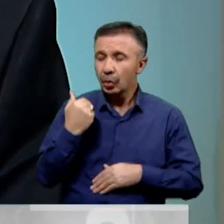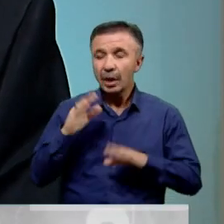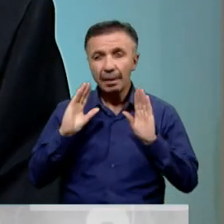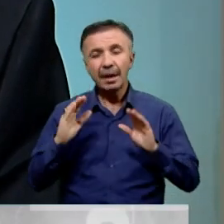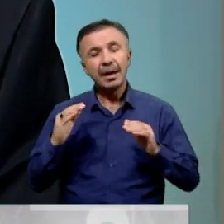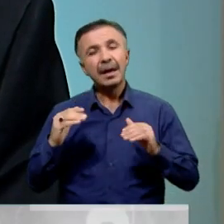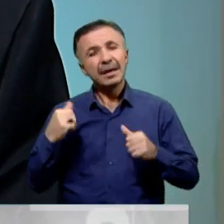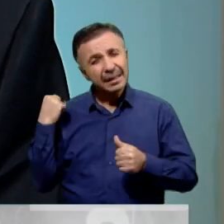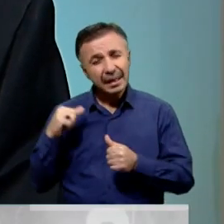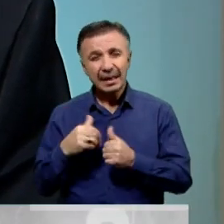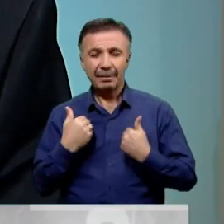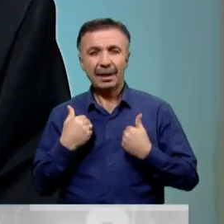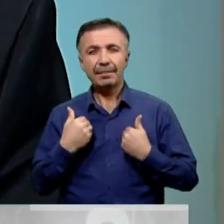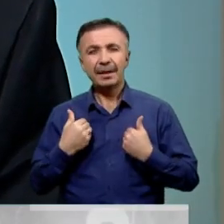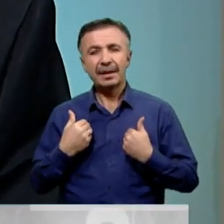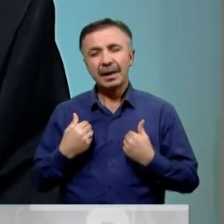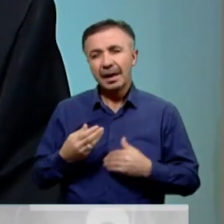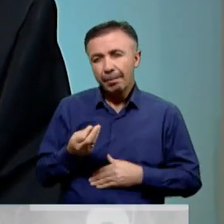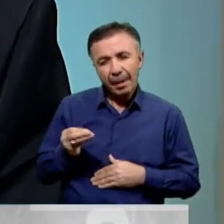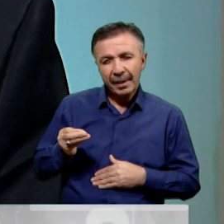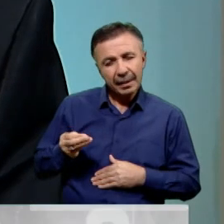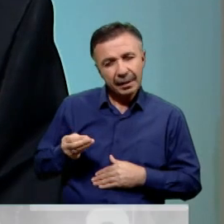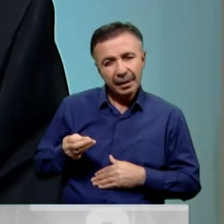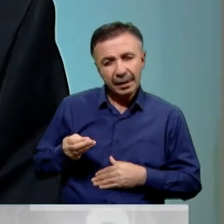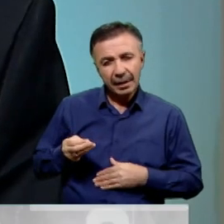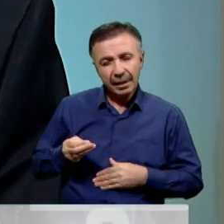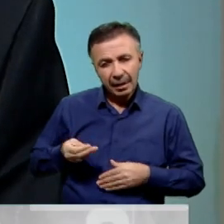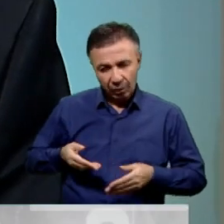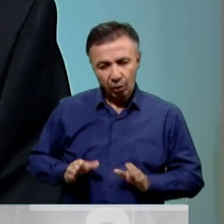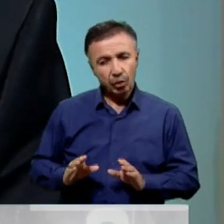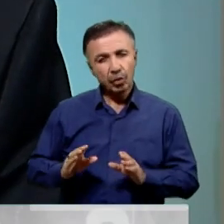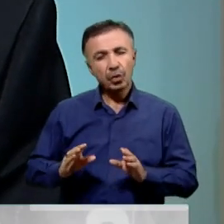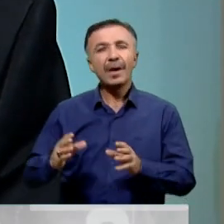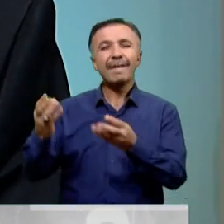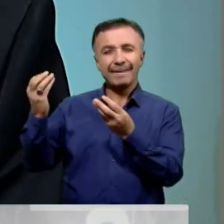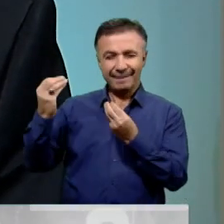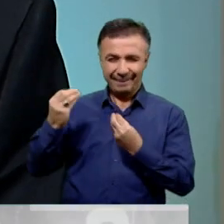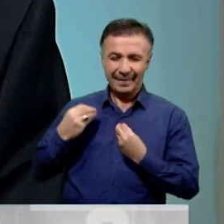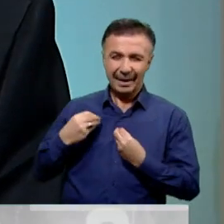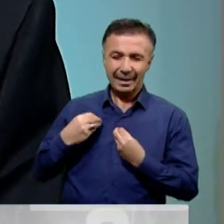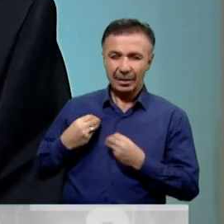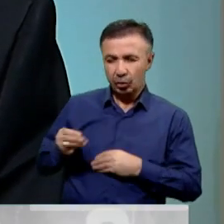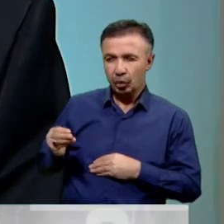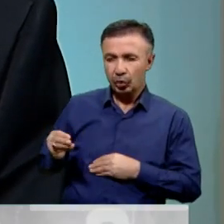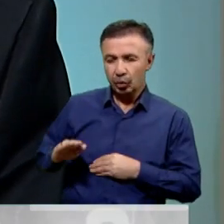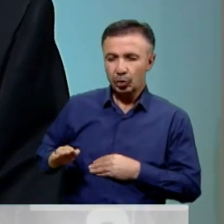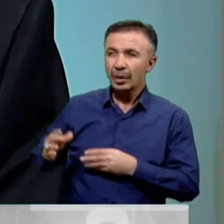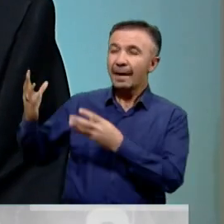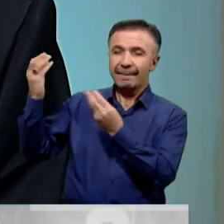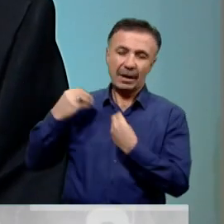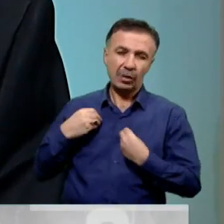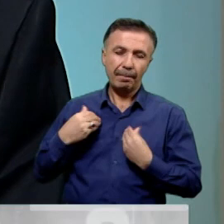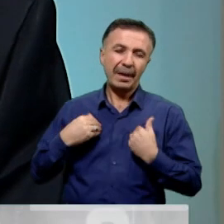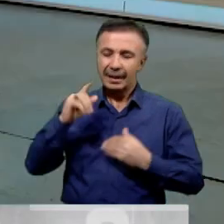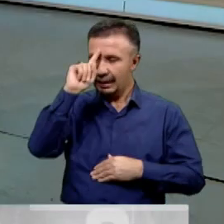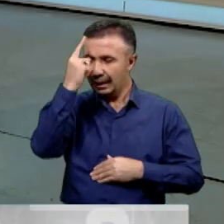evlat versen iyi olur diyor. İsteme tarzını görüyor musunuz? Yani ne güzel. La tedarni ferden, yalnız bırakma